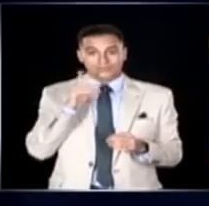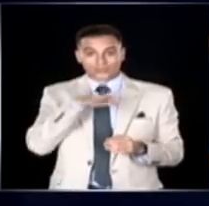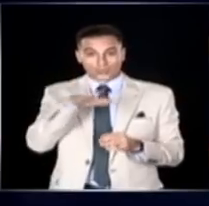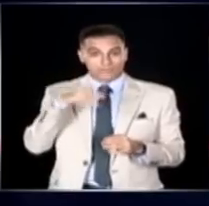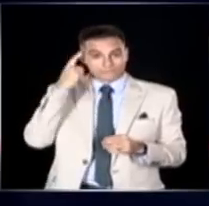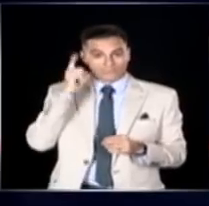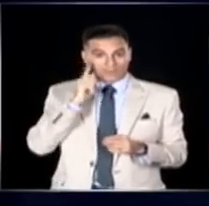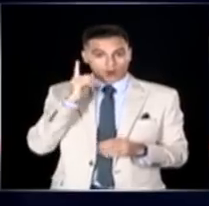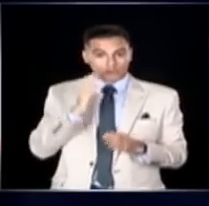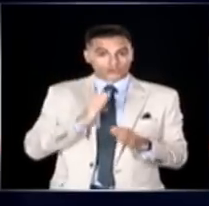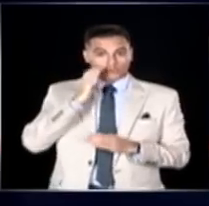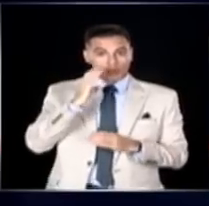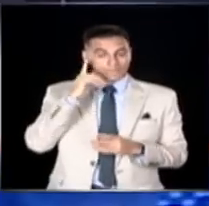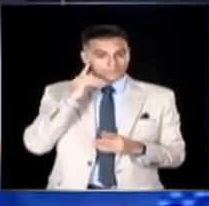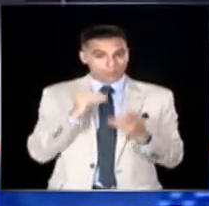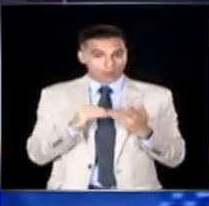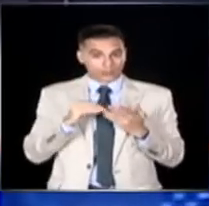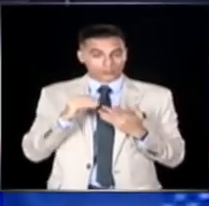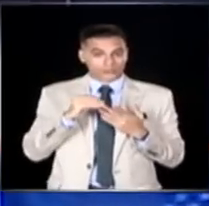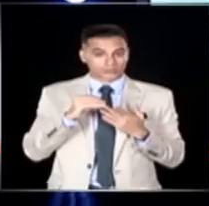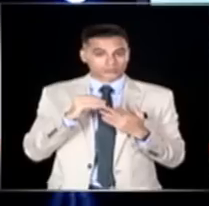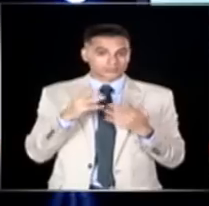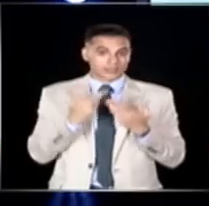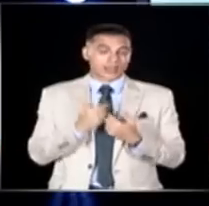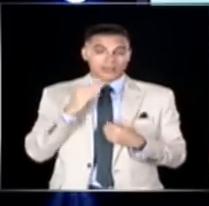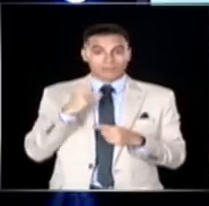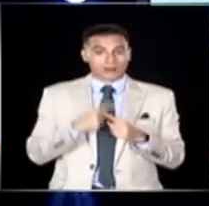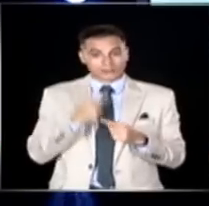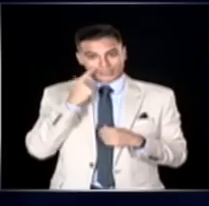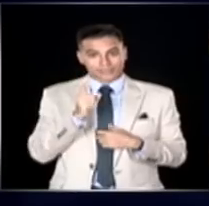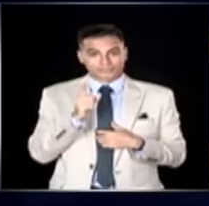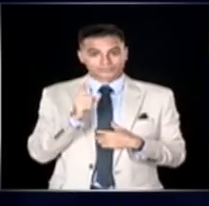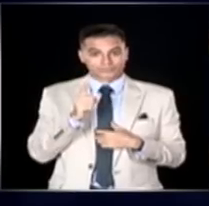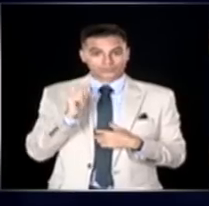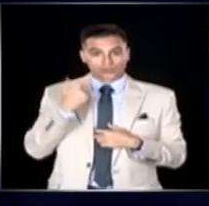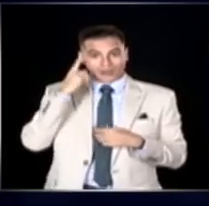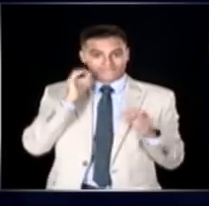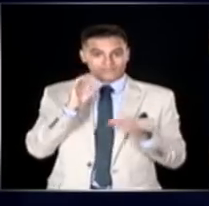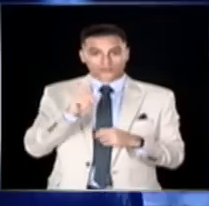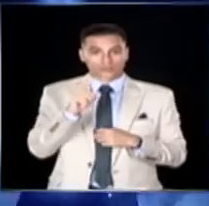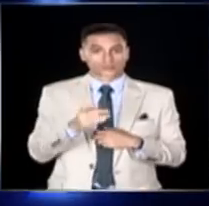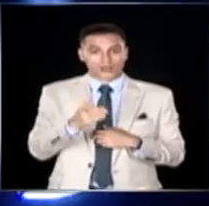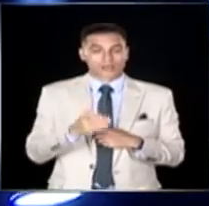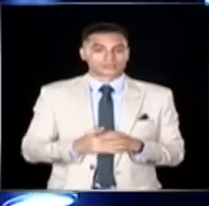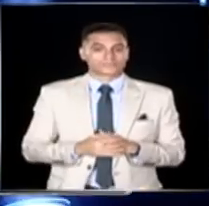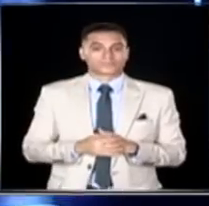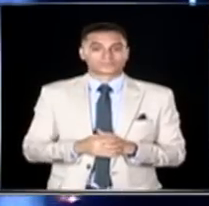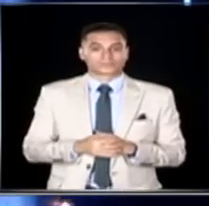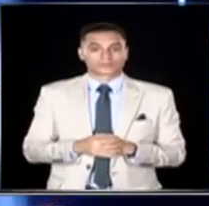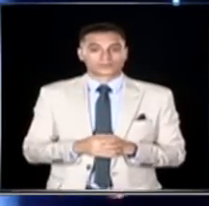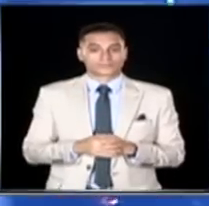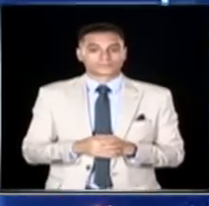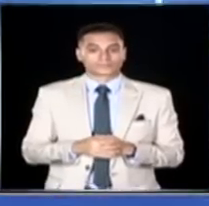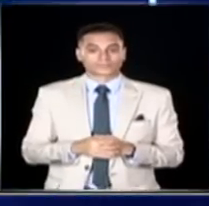فكر كويس وبهدوء هيحله غلط. سرعة البديهة، والسؤال هو